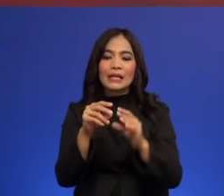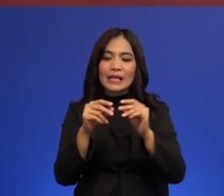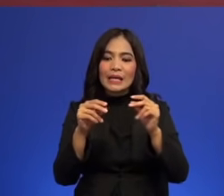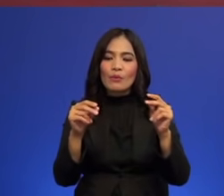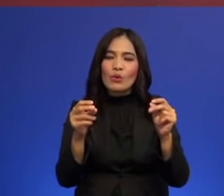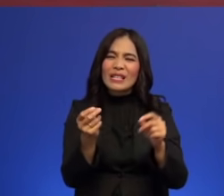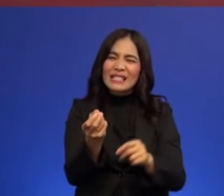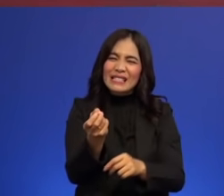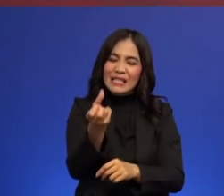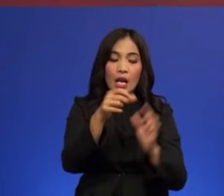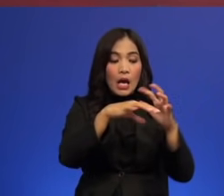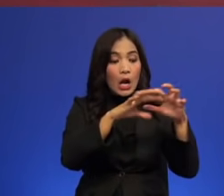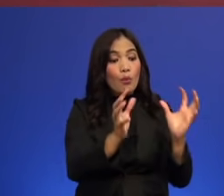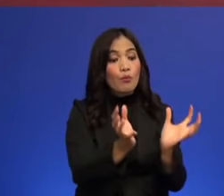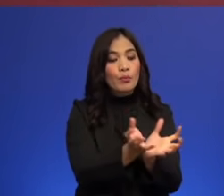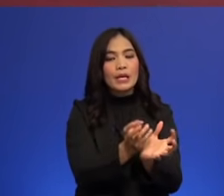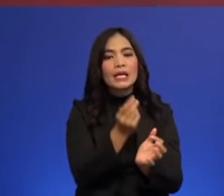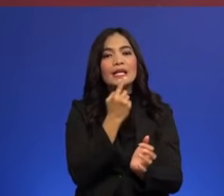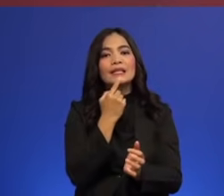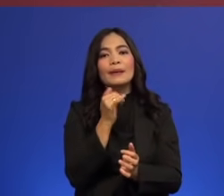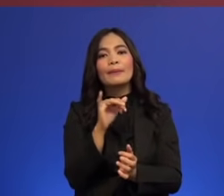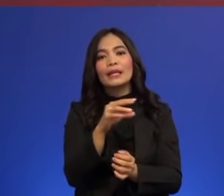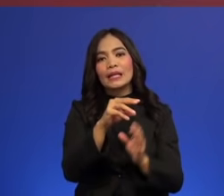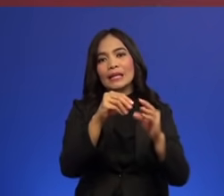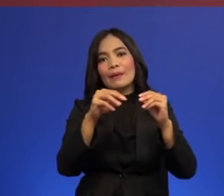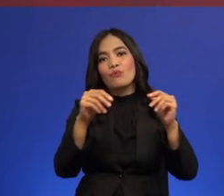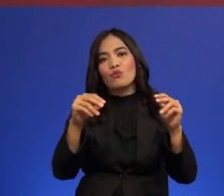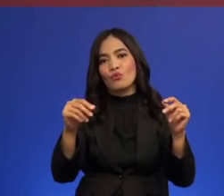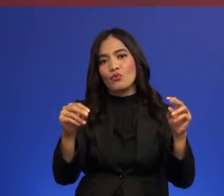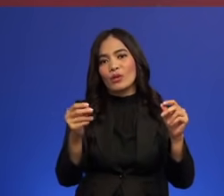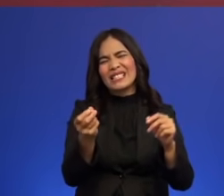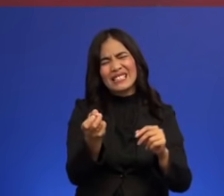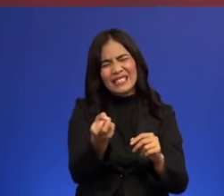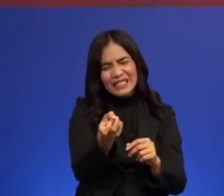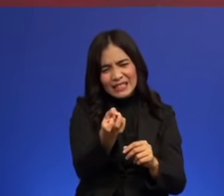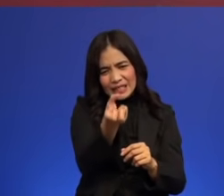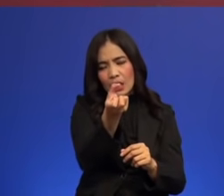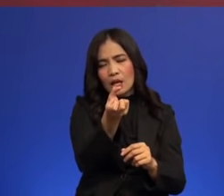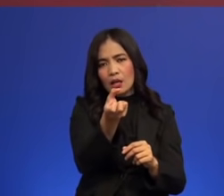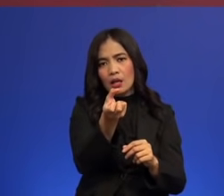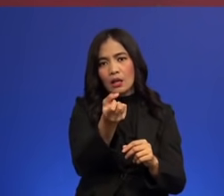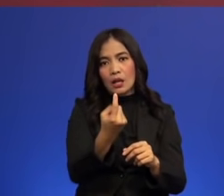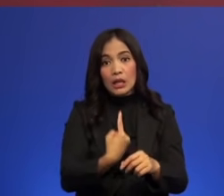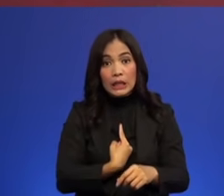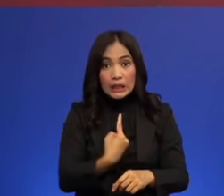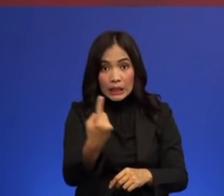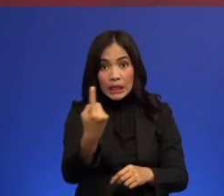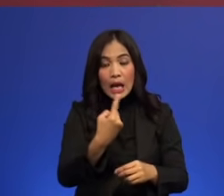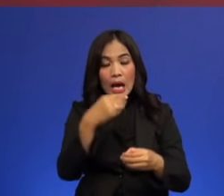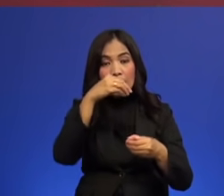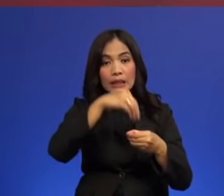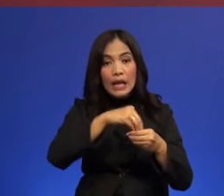Maksud saya bumi ini seperti debu. Dan kita ada di dalam debu.